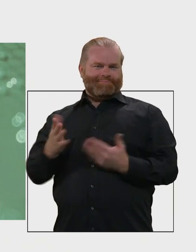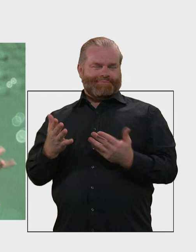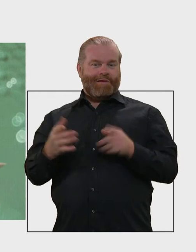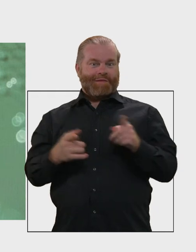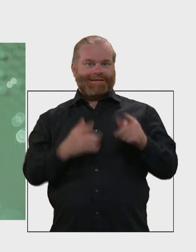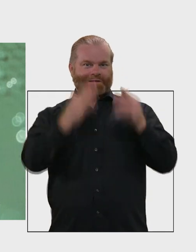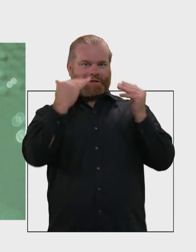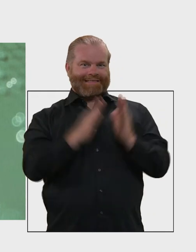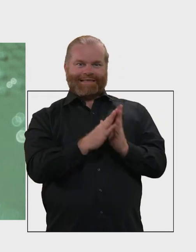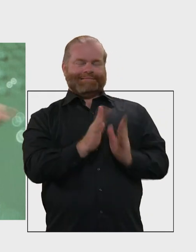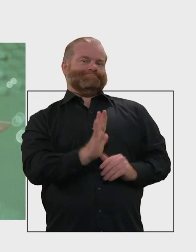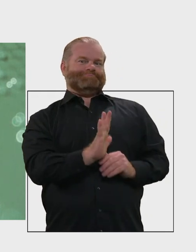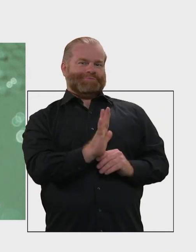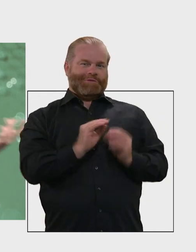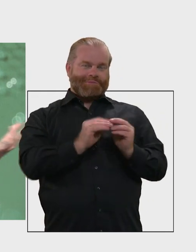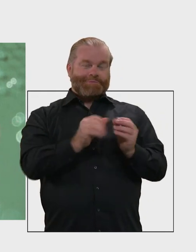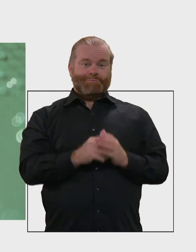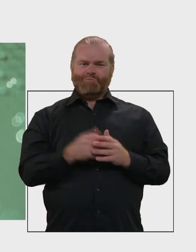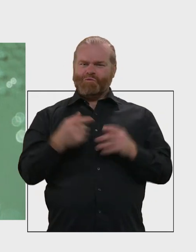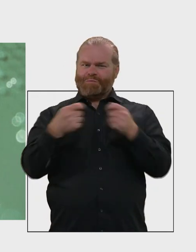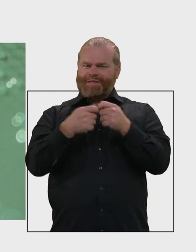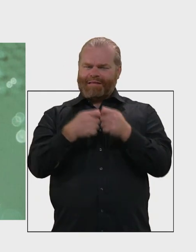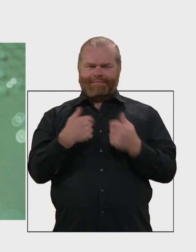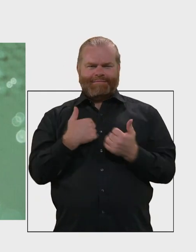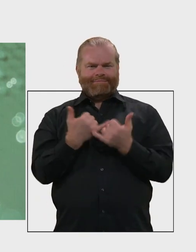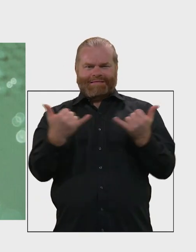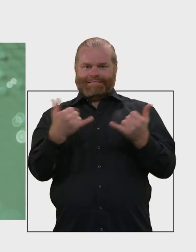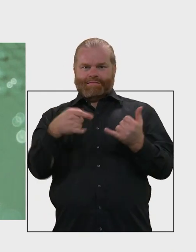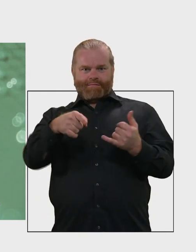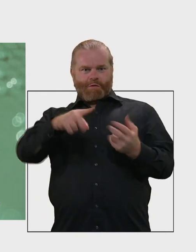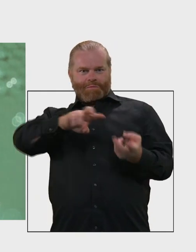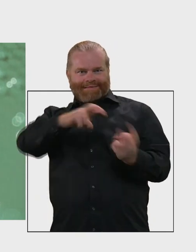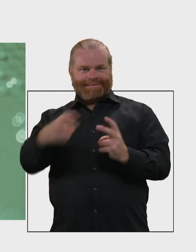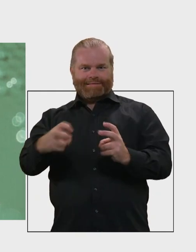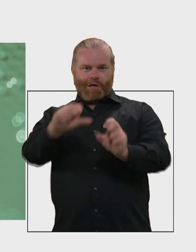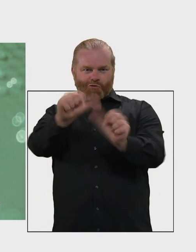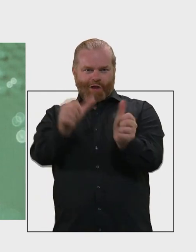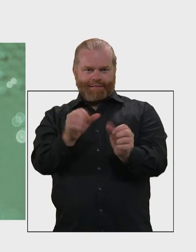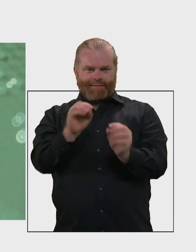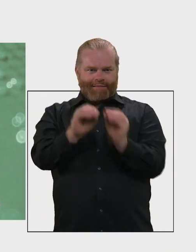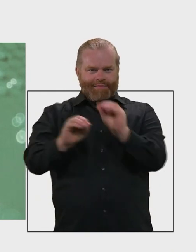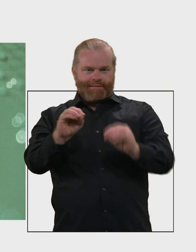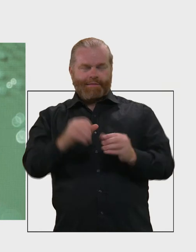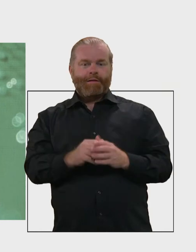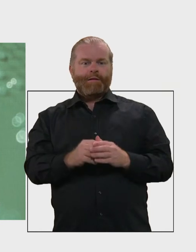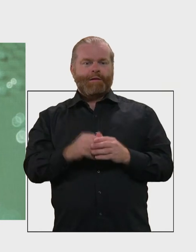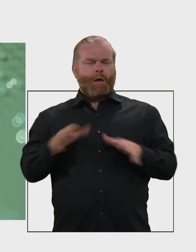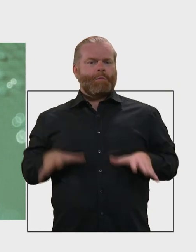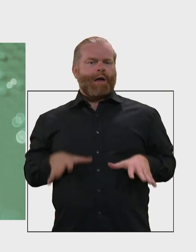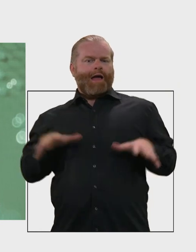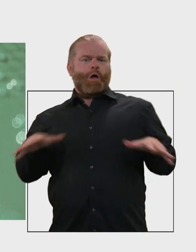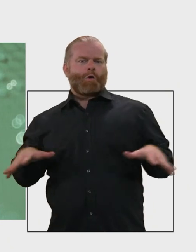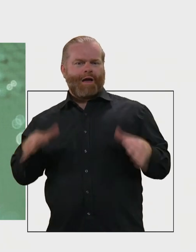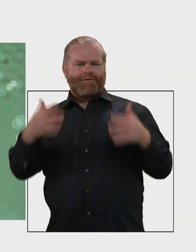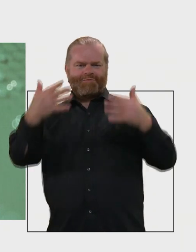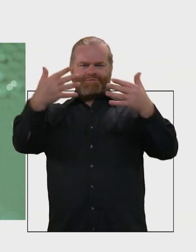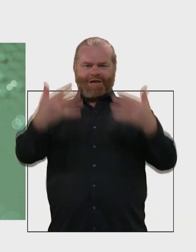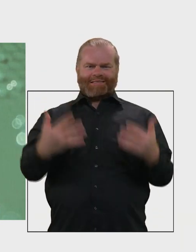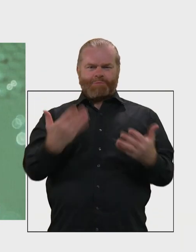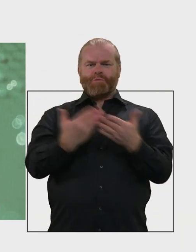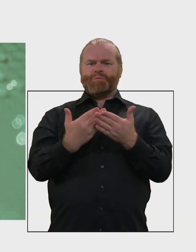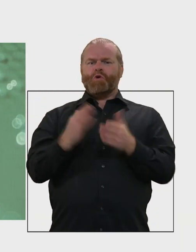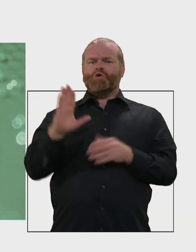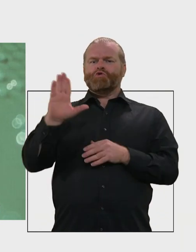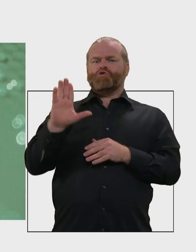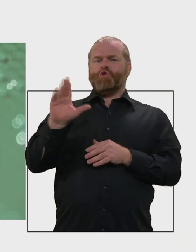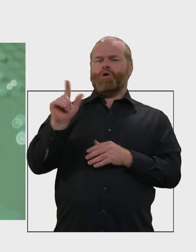wir bloß mal solche Barockfassaden wie hier im Schlüterhof oder die vom Schloss. Da ist es unmöglich, in einer Tastfolie wirklich jede